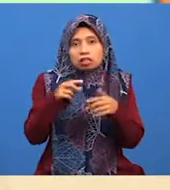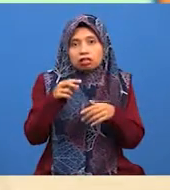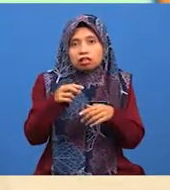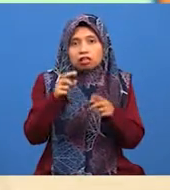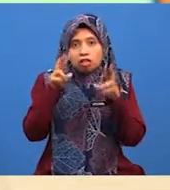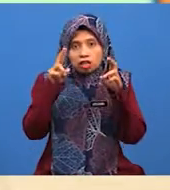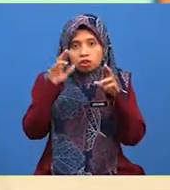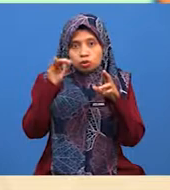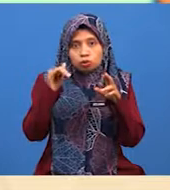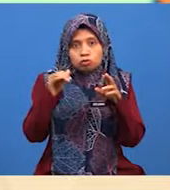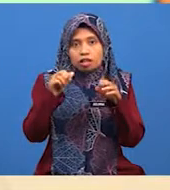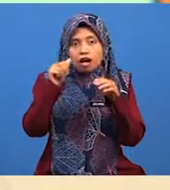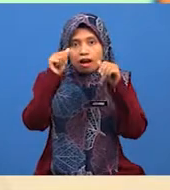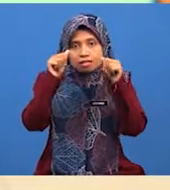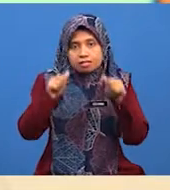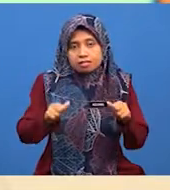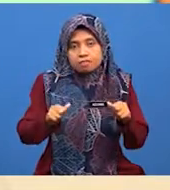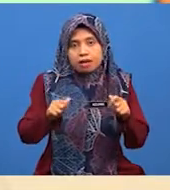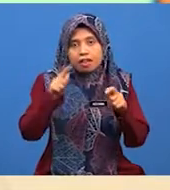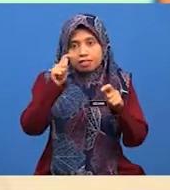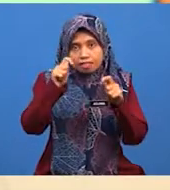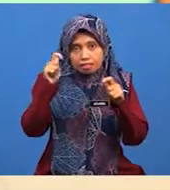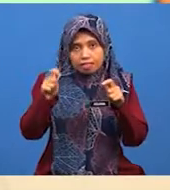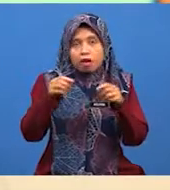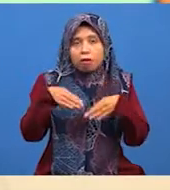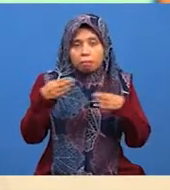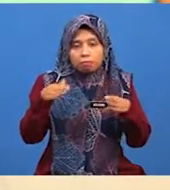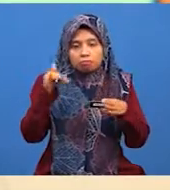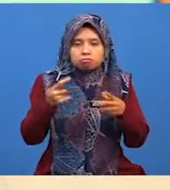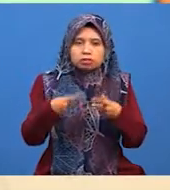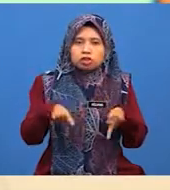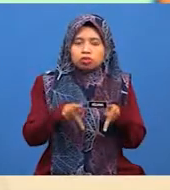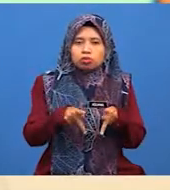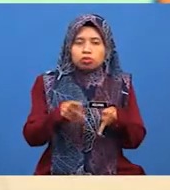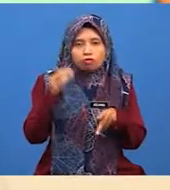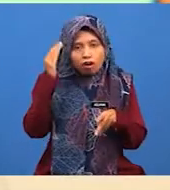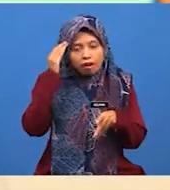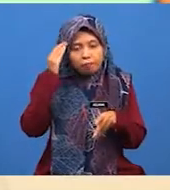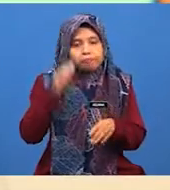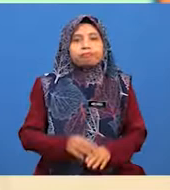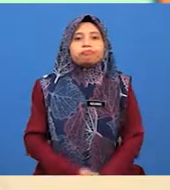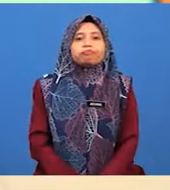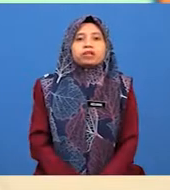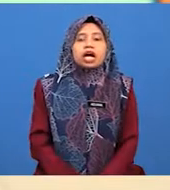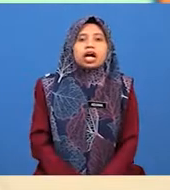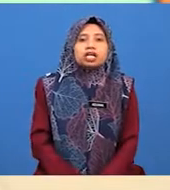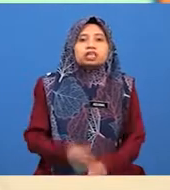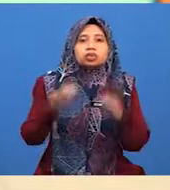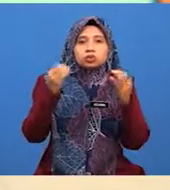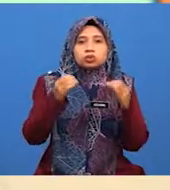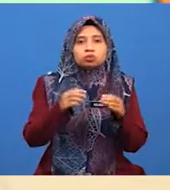satu daripada aspek tata bahasa yang perlu murid-murid kuasai dan fahami. Cikgu Red